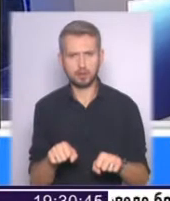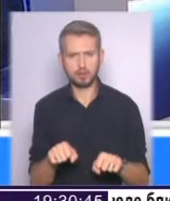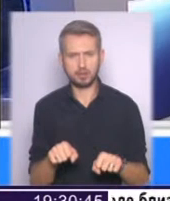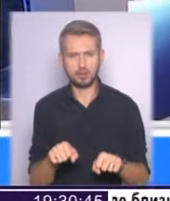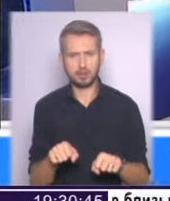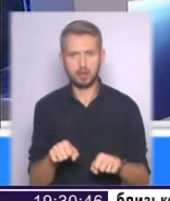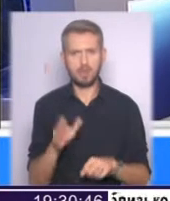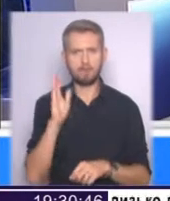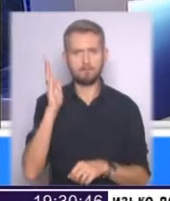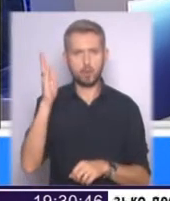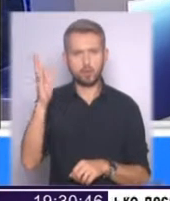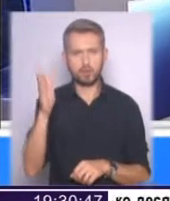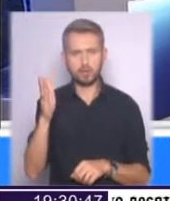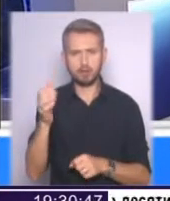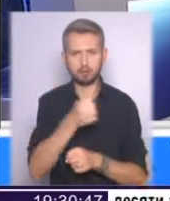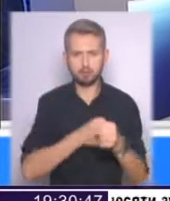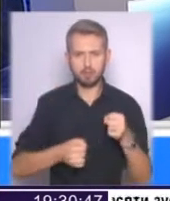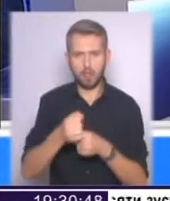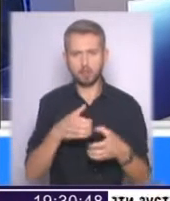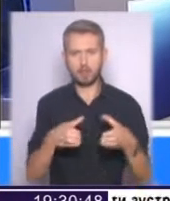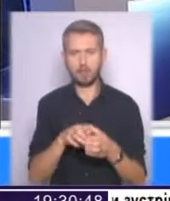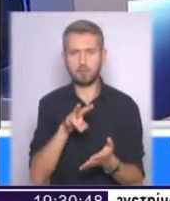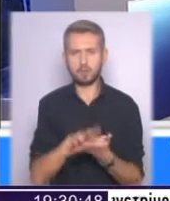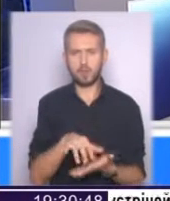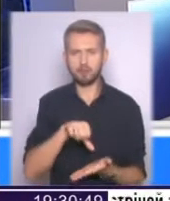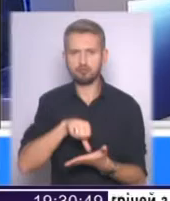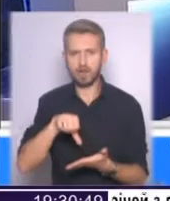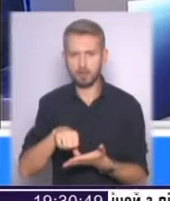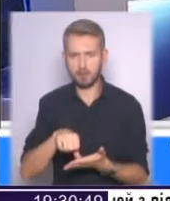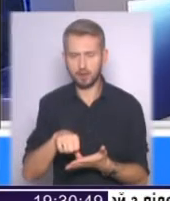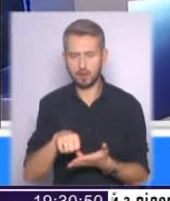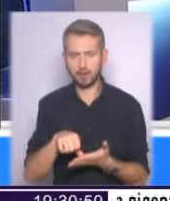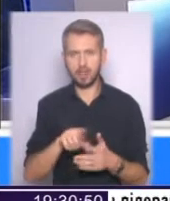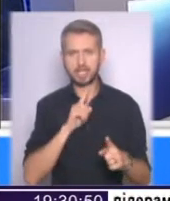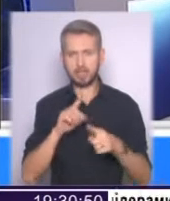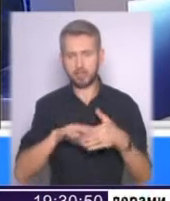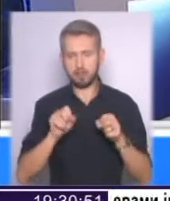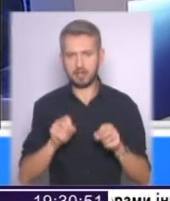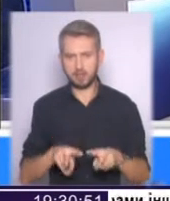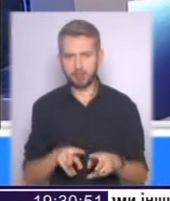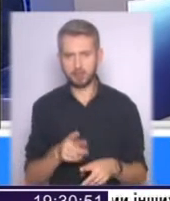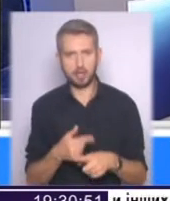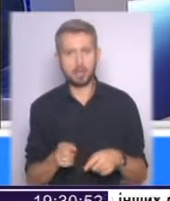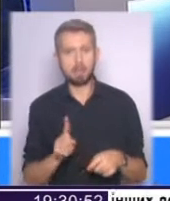будущем состав постоянных членов безопасности. Поэтому зачем Порошенко